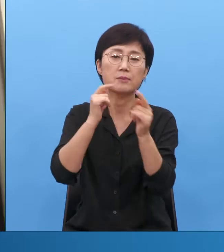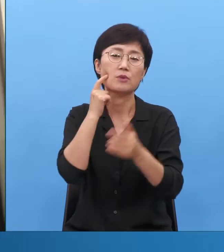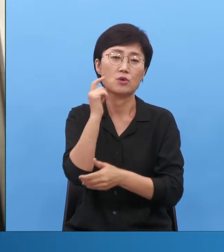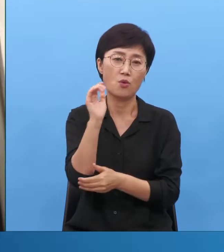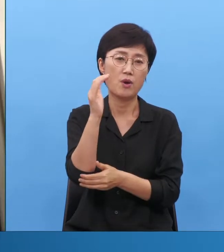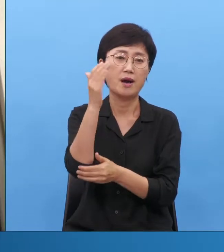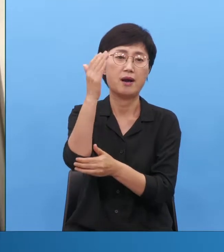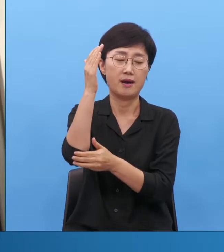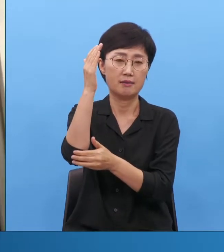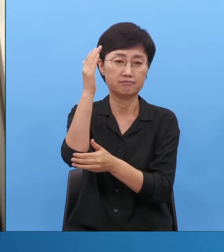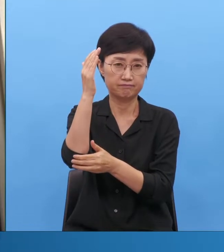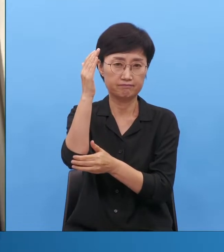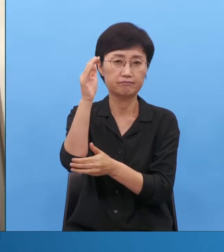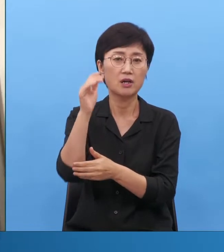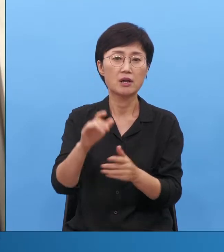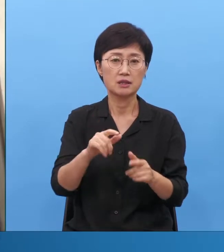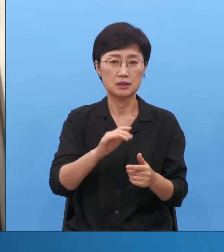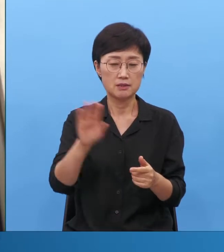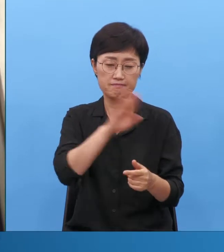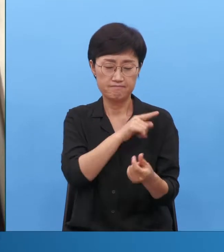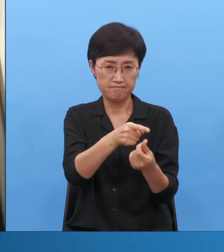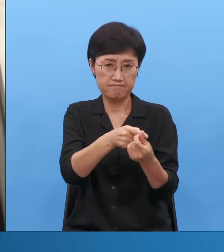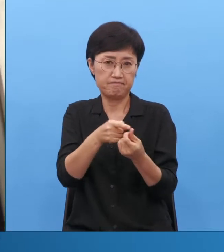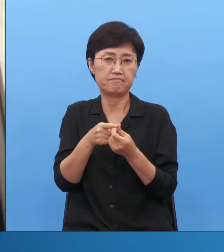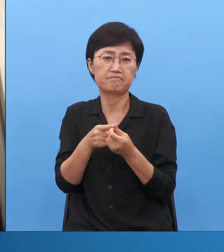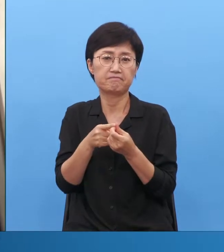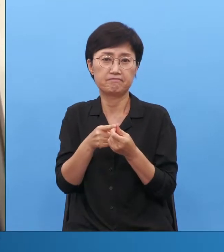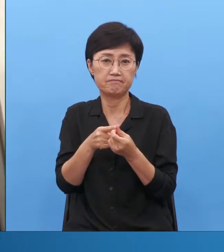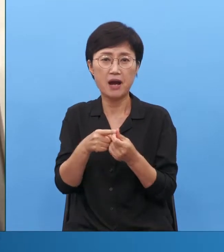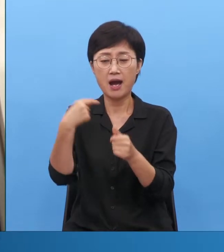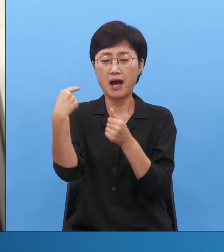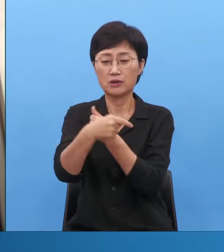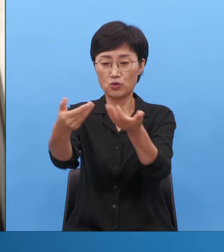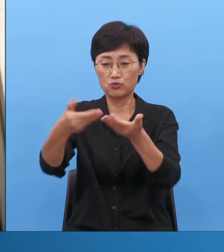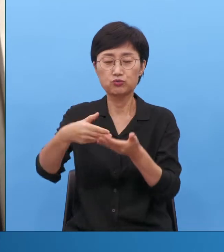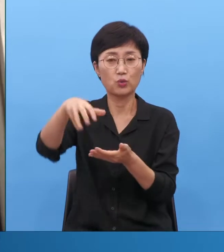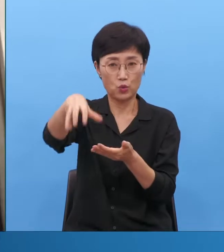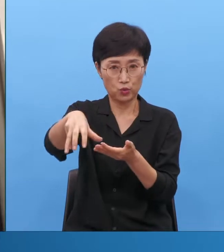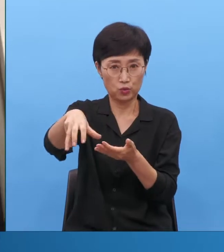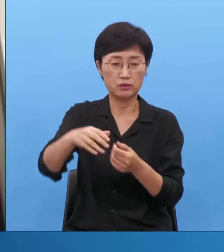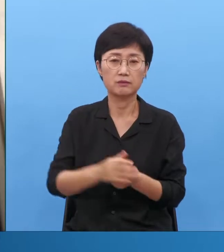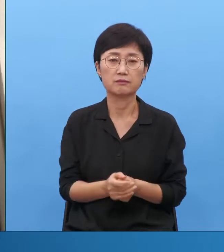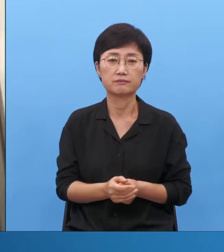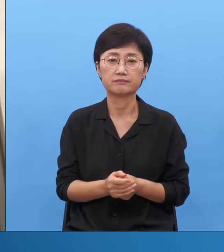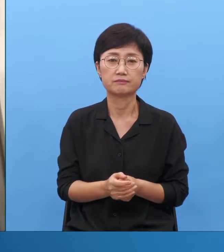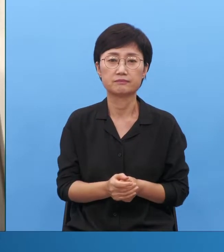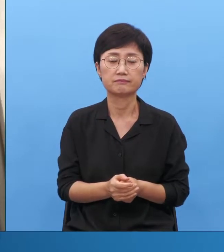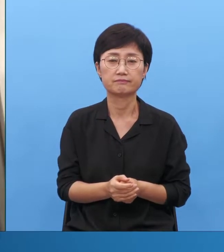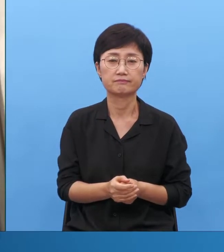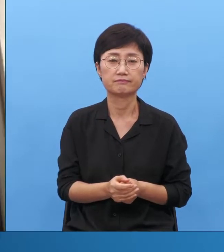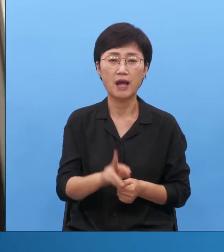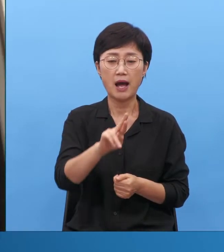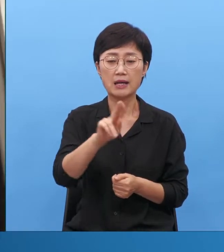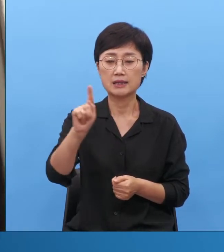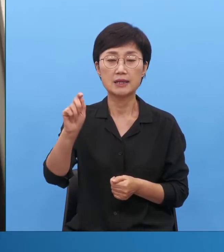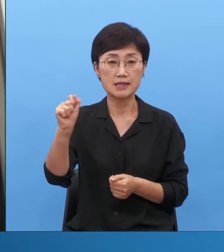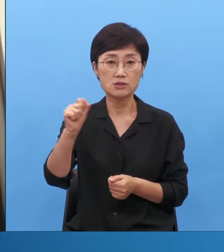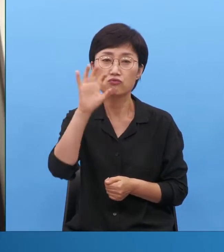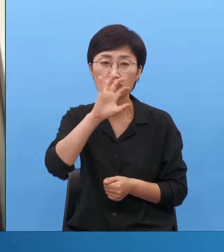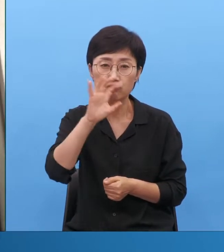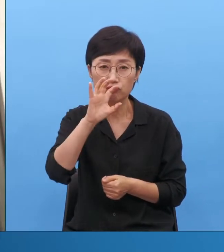лучшими служителями для изменения культуры на международном масштабе, чтобы Иисус Христос, библейские законы и